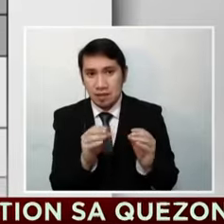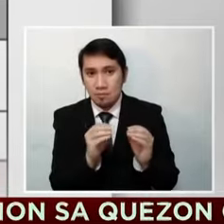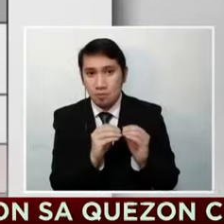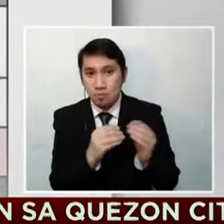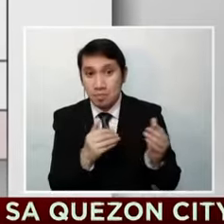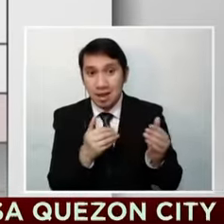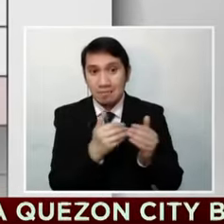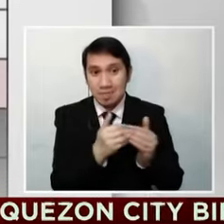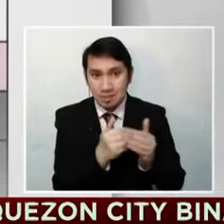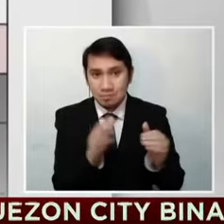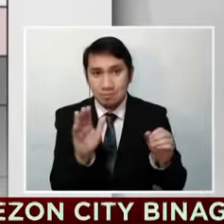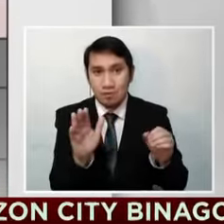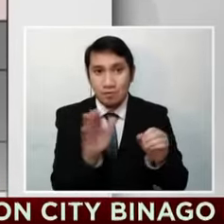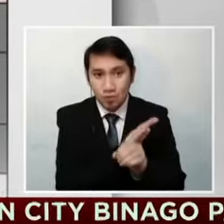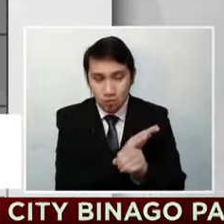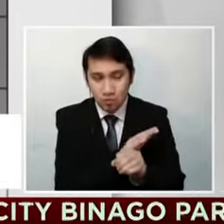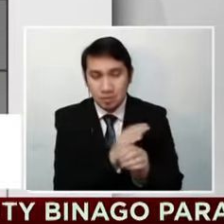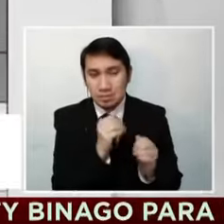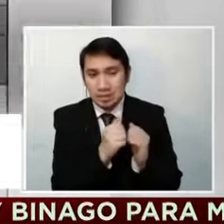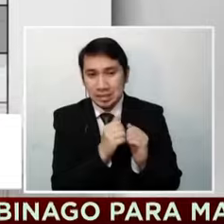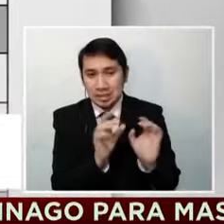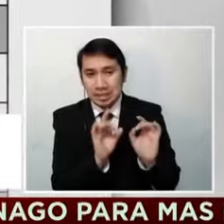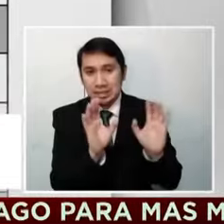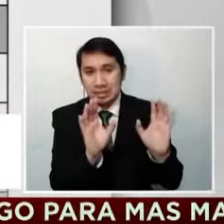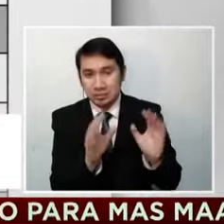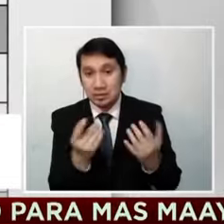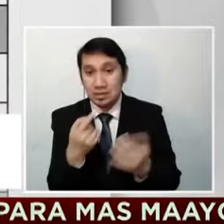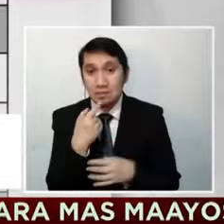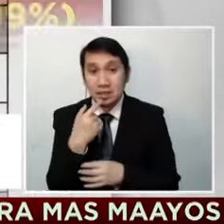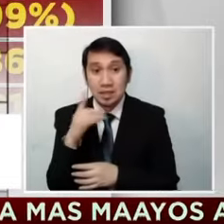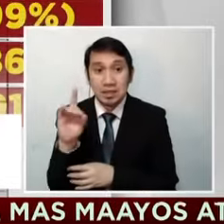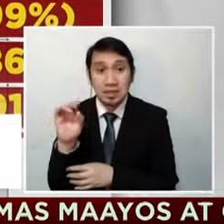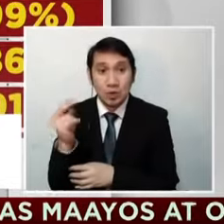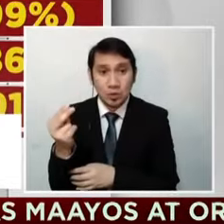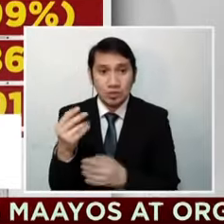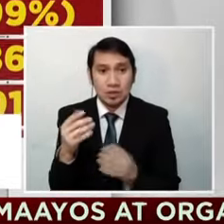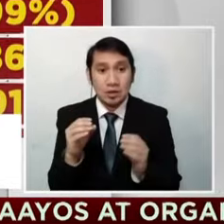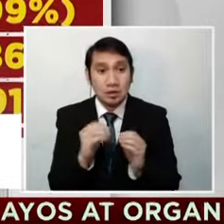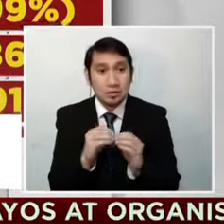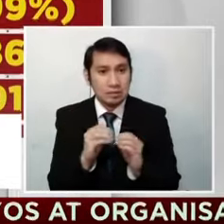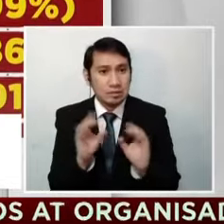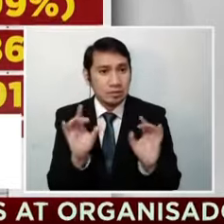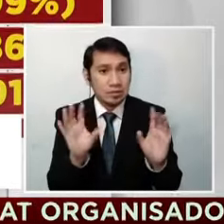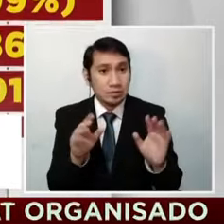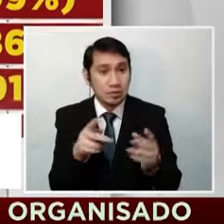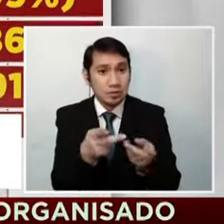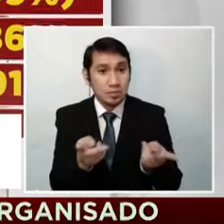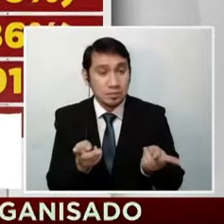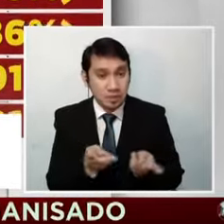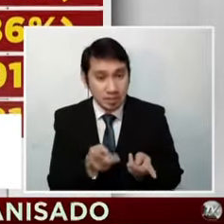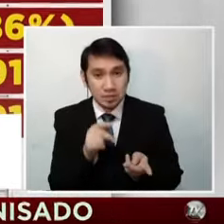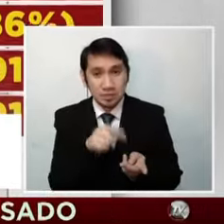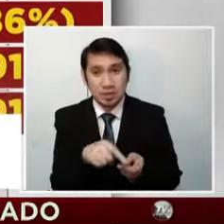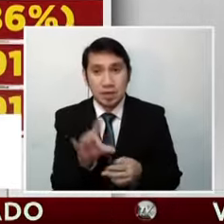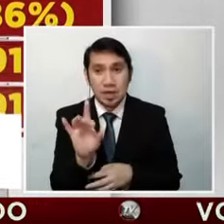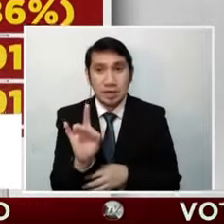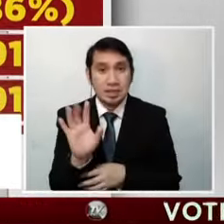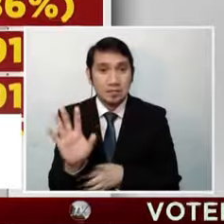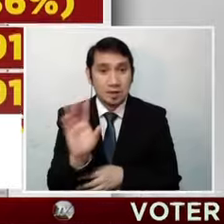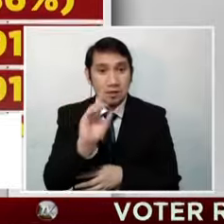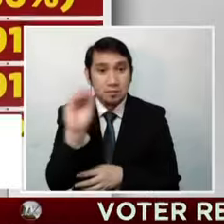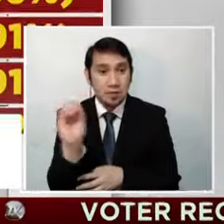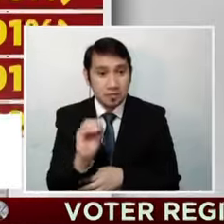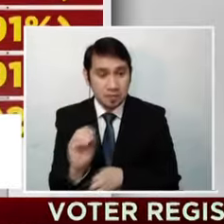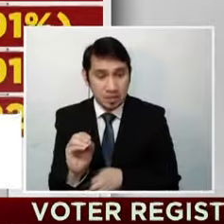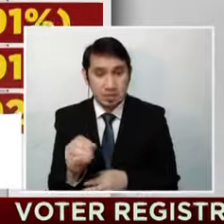utilization rate base sa datos ng DOH. Tinuturing na kritikal ang pasilidad kapag lagpas na sa 85%